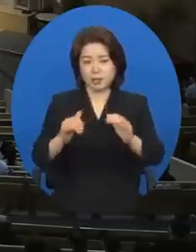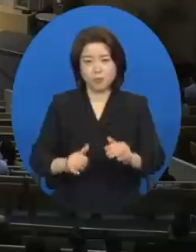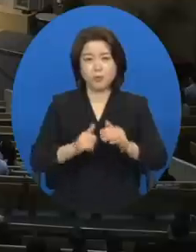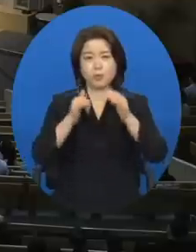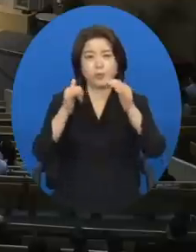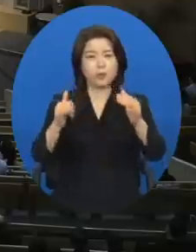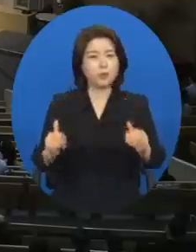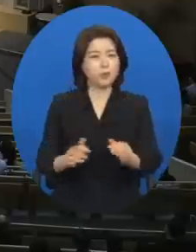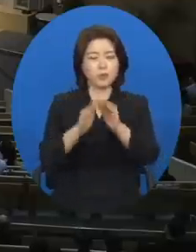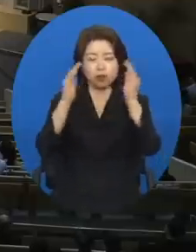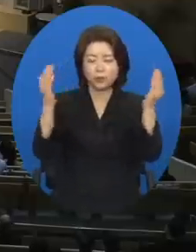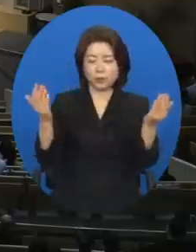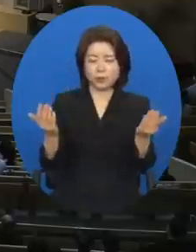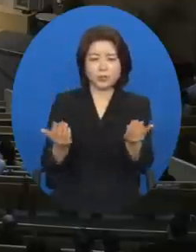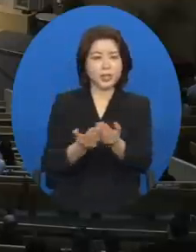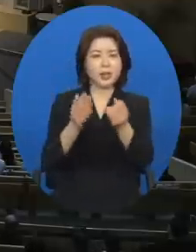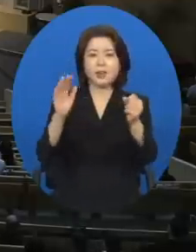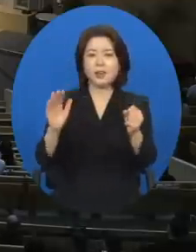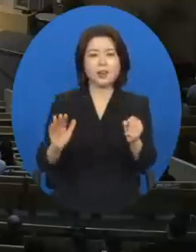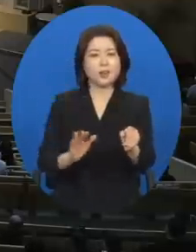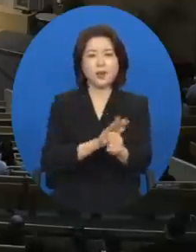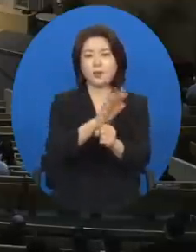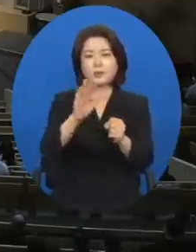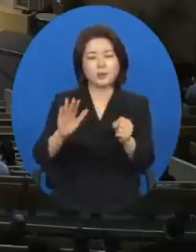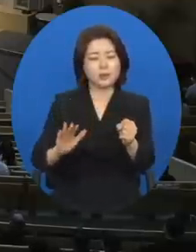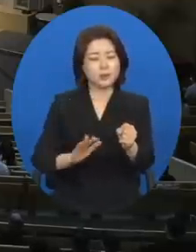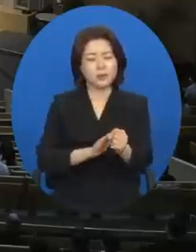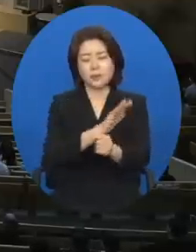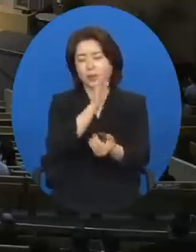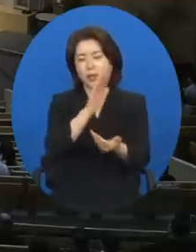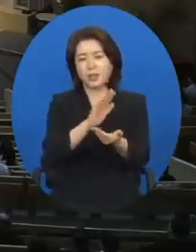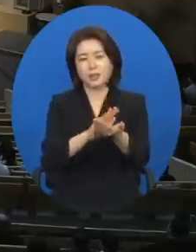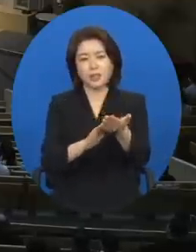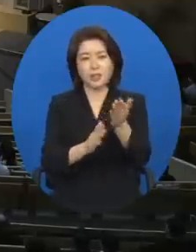세상 모두 사랑 없어